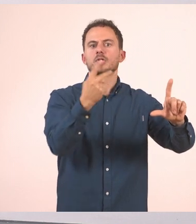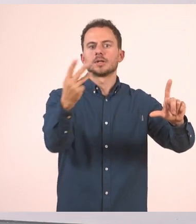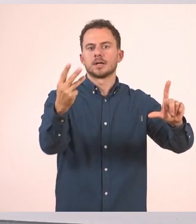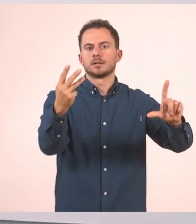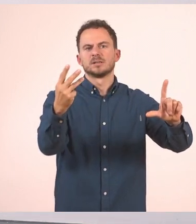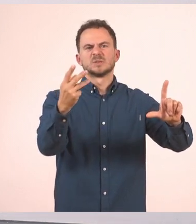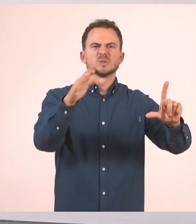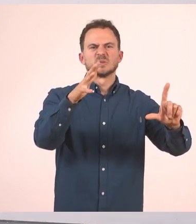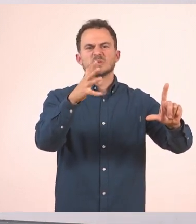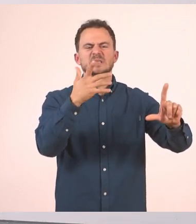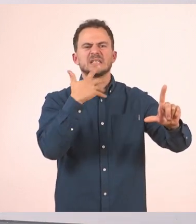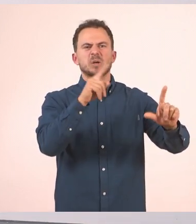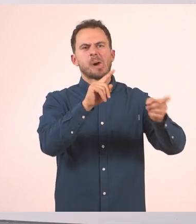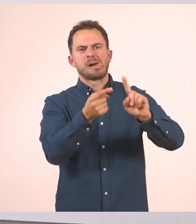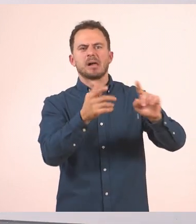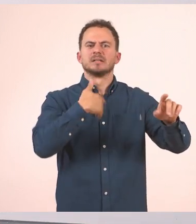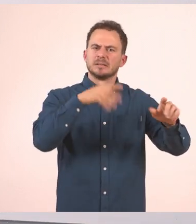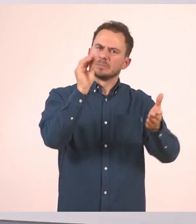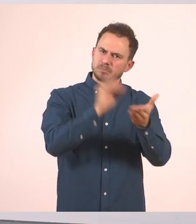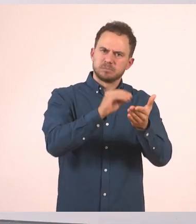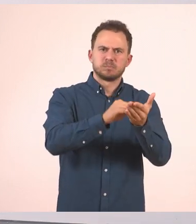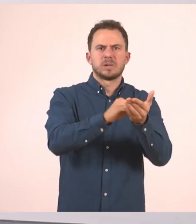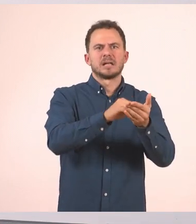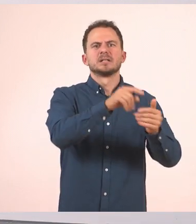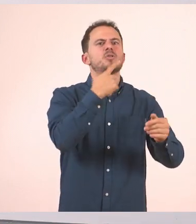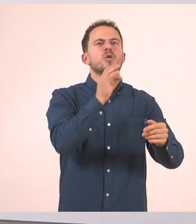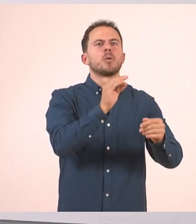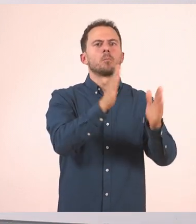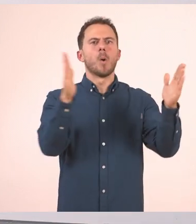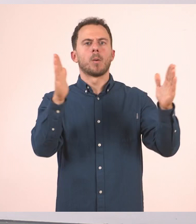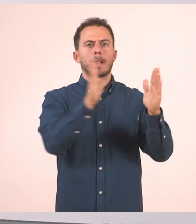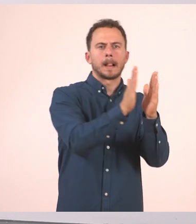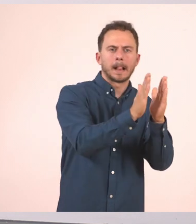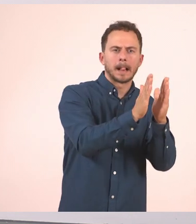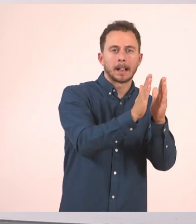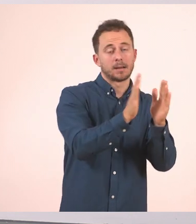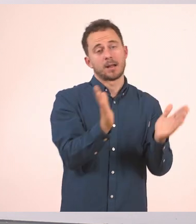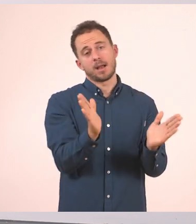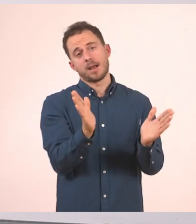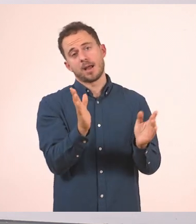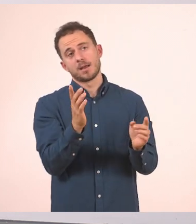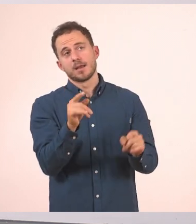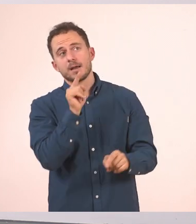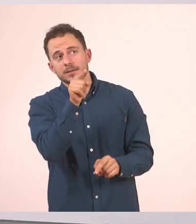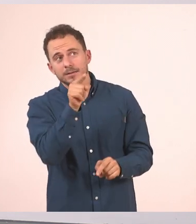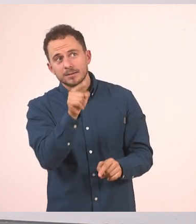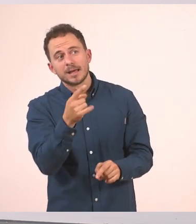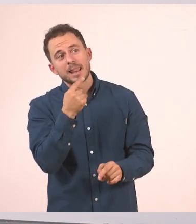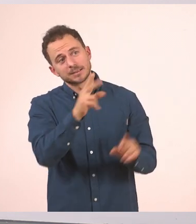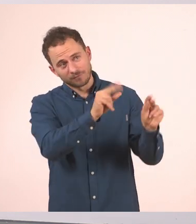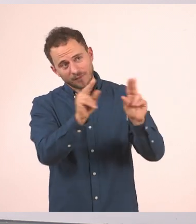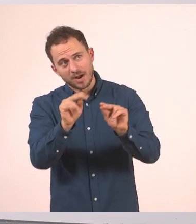Αυτό δεν μου βγήκε ακριβώς τρία. Ίσο. Ας σας το κάνω και ίσο. Μην μου λέτε, κυρία, λέτε ίσα και δεν το φτιάχνετε ίσο.